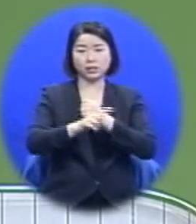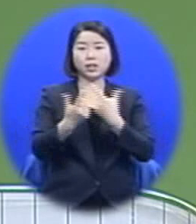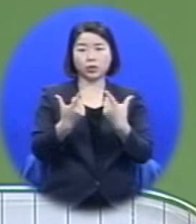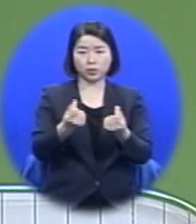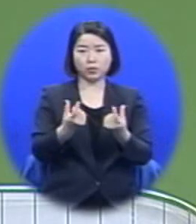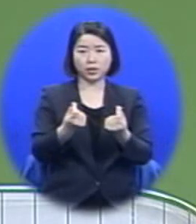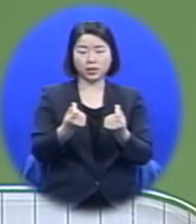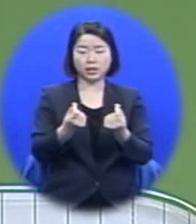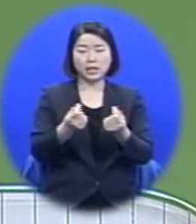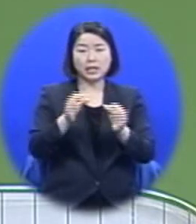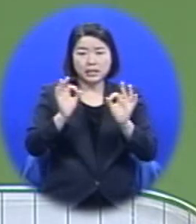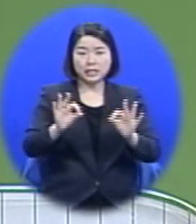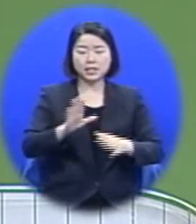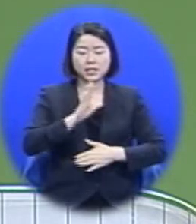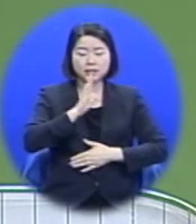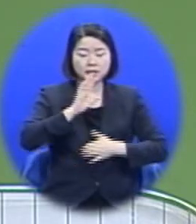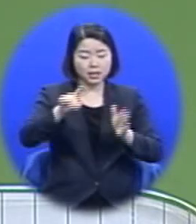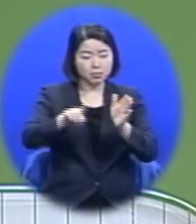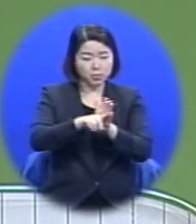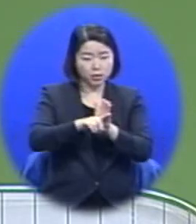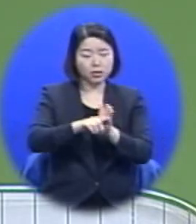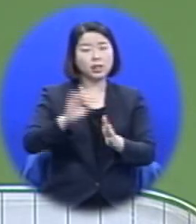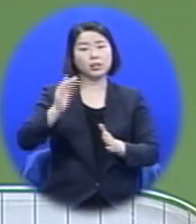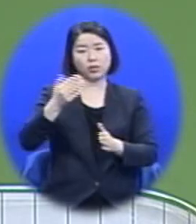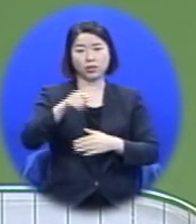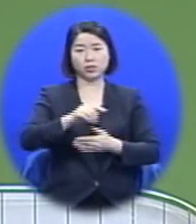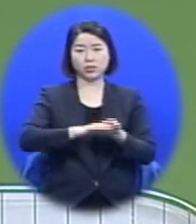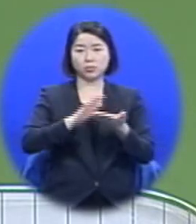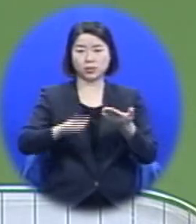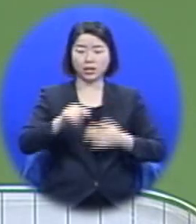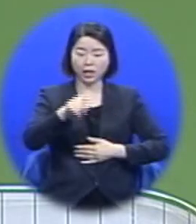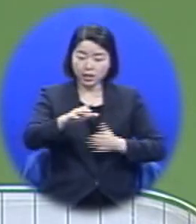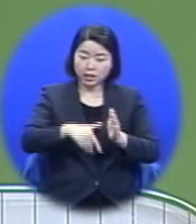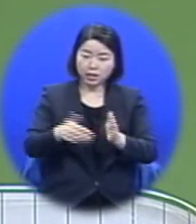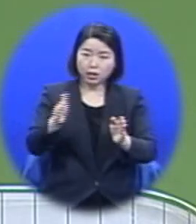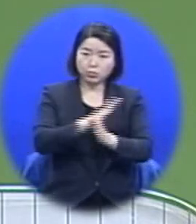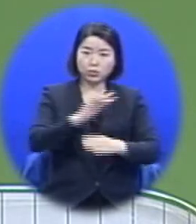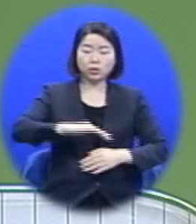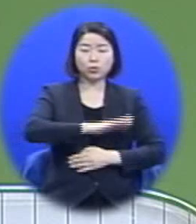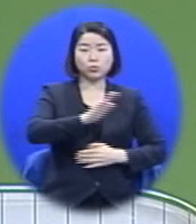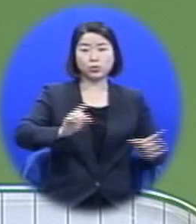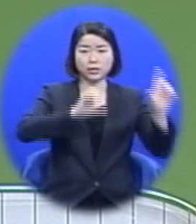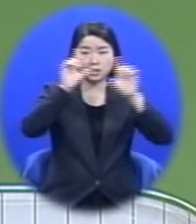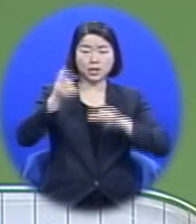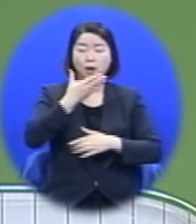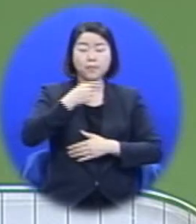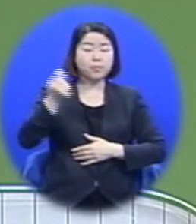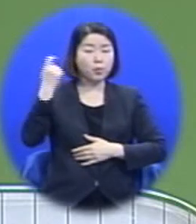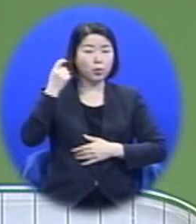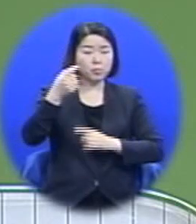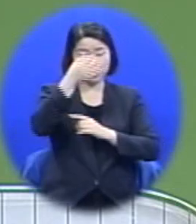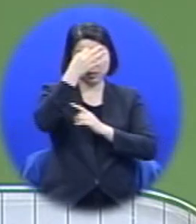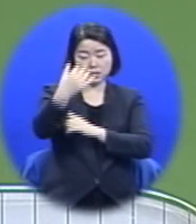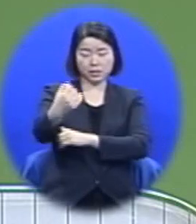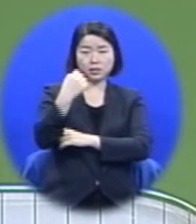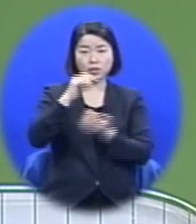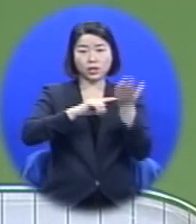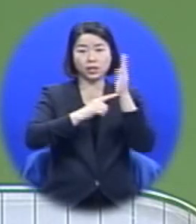진짜 믿어 지게 된 거예요 이때부터 우리의 삶에 복음의 능력이 나타나는 것입니다